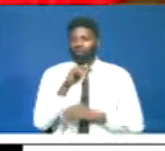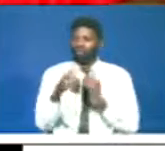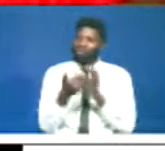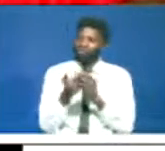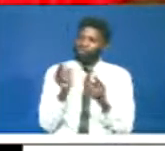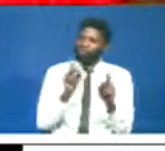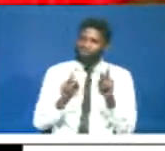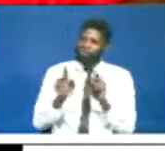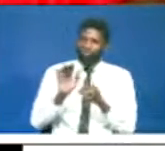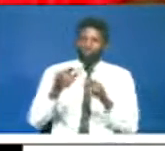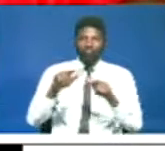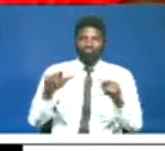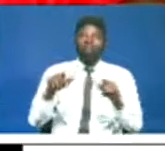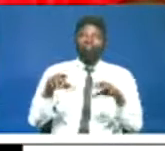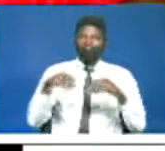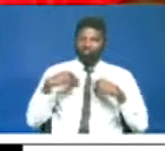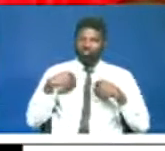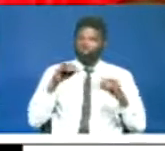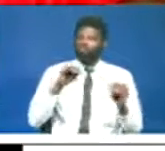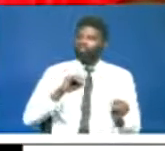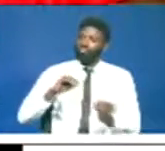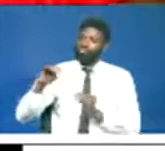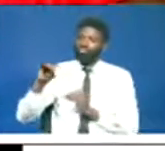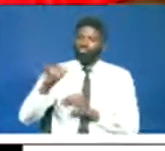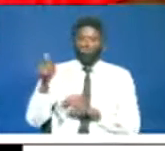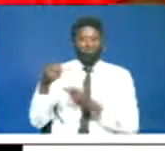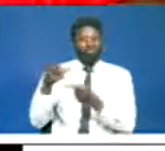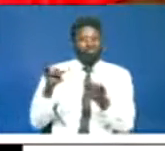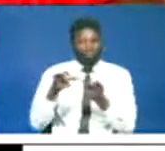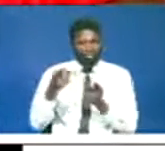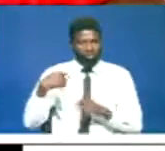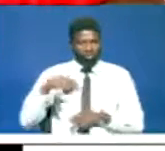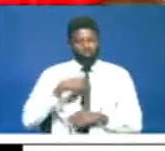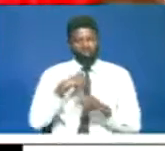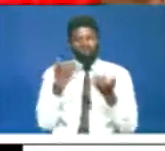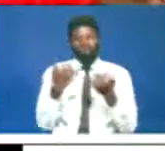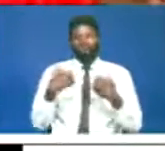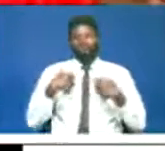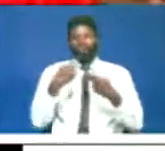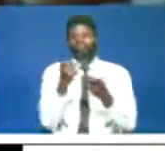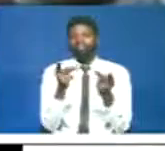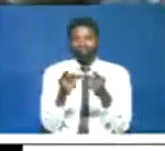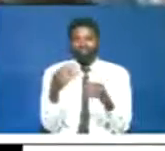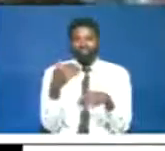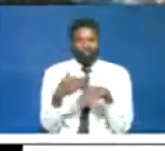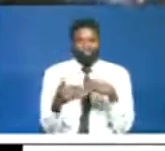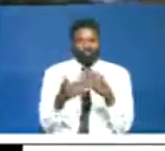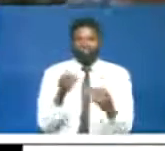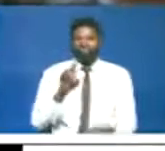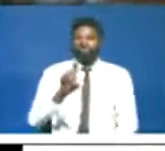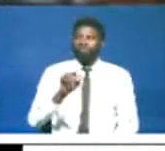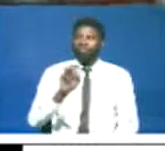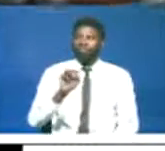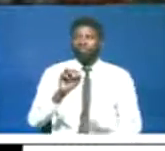walituachia ardhi zao, wakahama wakaenda mahali pengine ndio tuweze kupata mahali ya kujenga hii dam ambayo ni ya